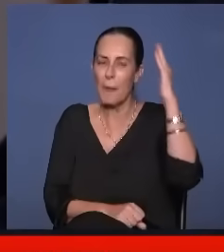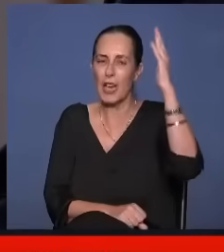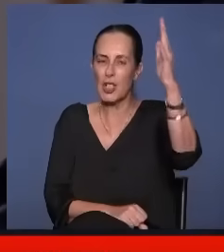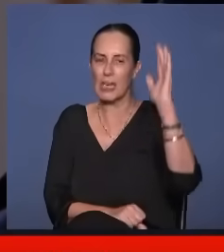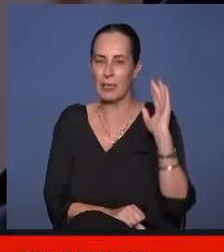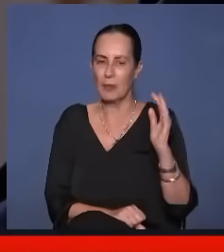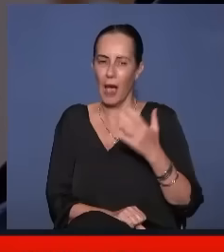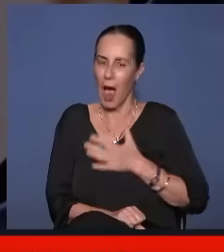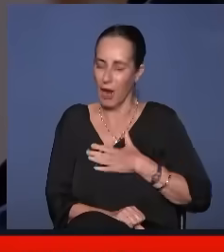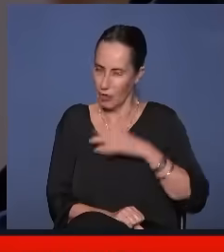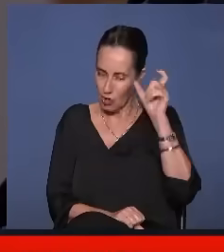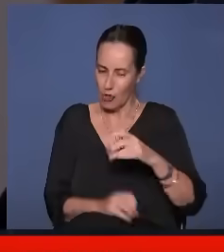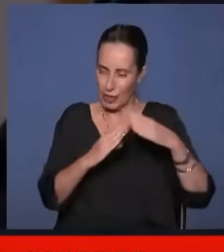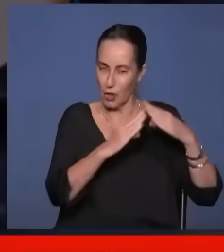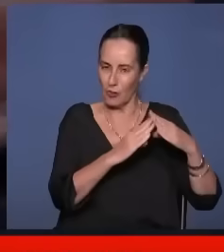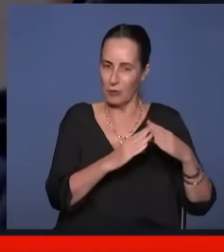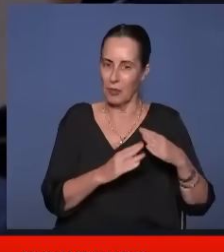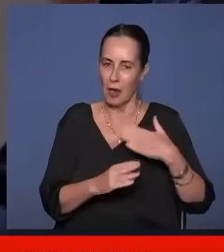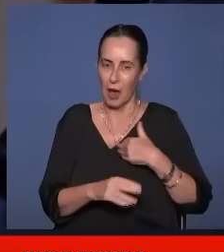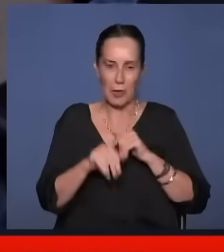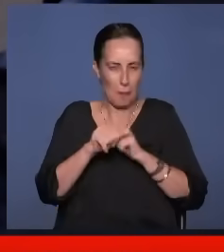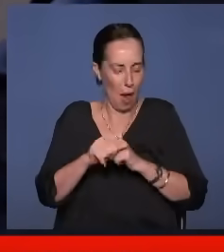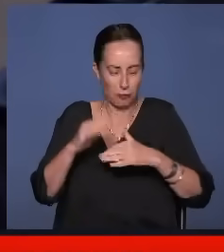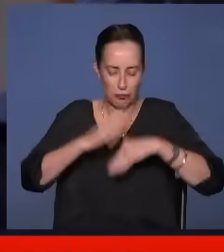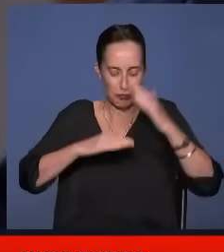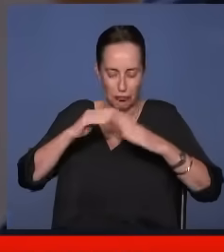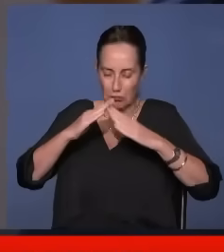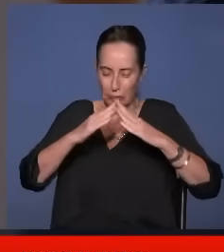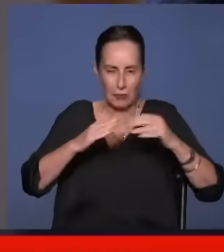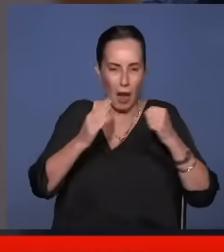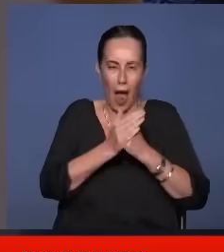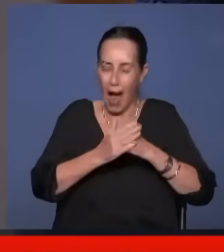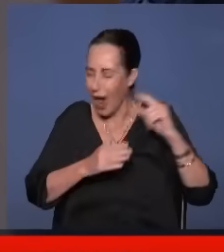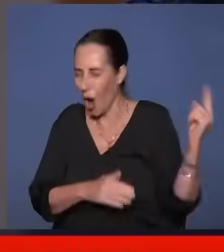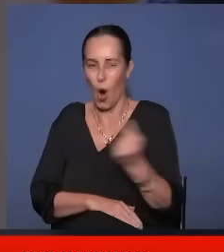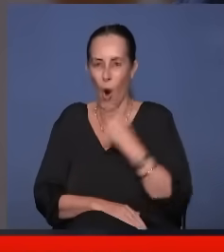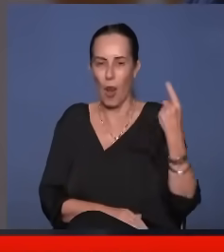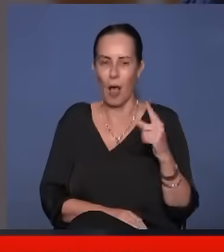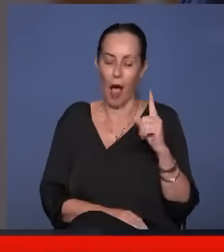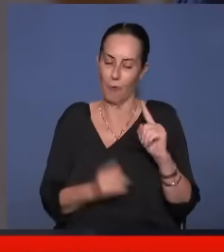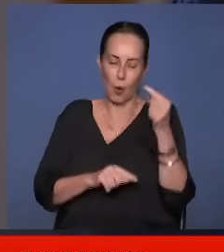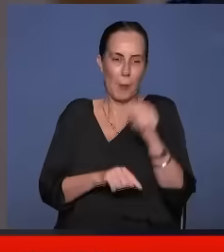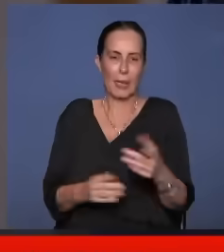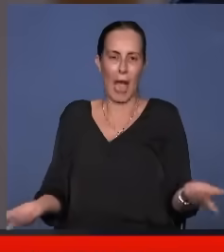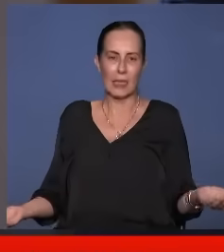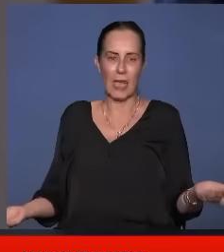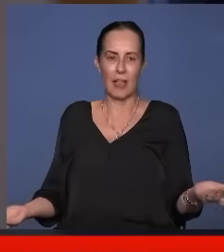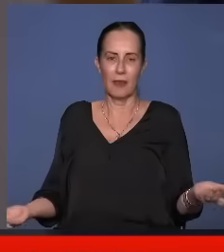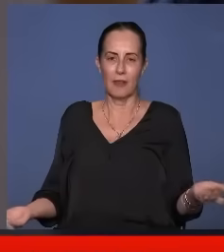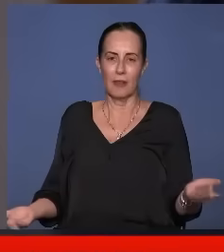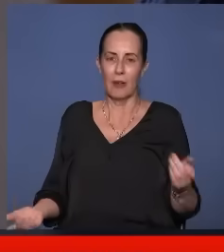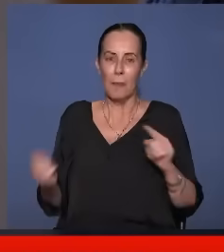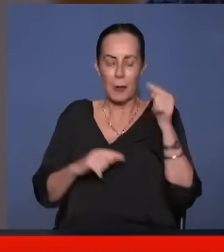אני איש התיישבות. אני בעד ליישב את הארץ עד התלם האחרון, אבל לא במקרה הזה. במקרה